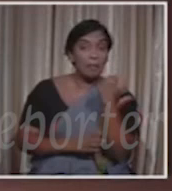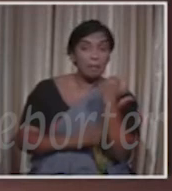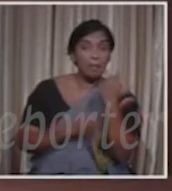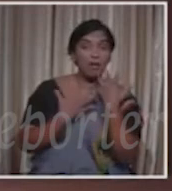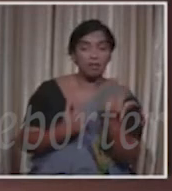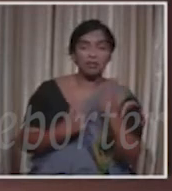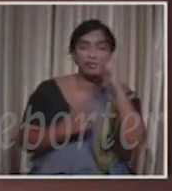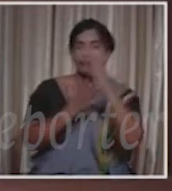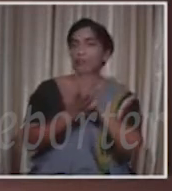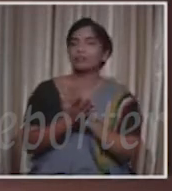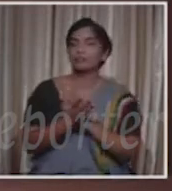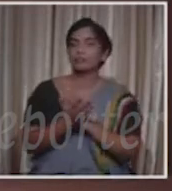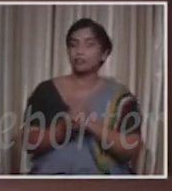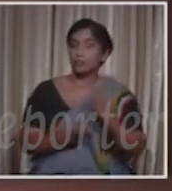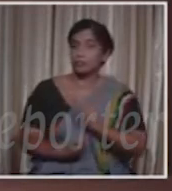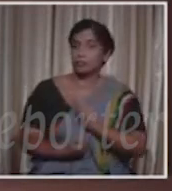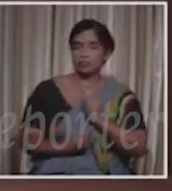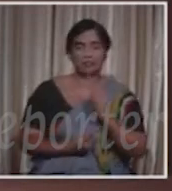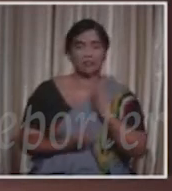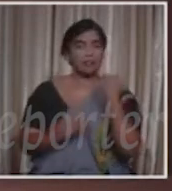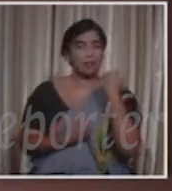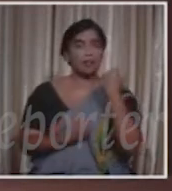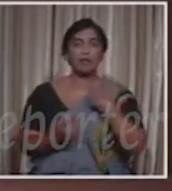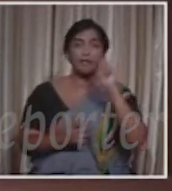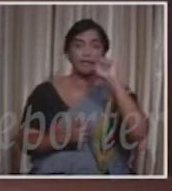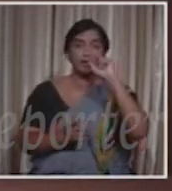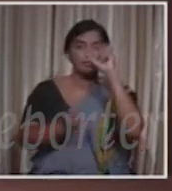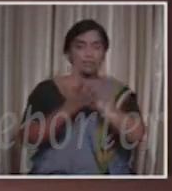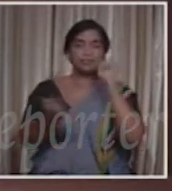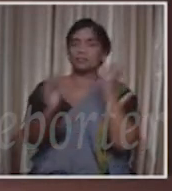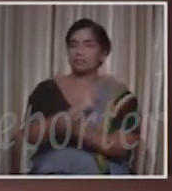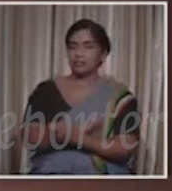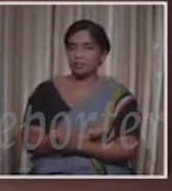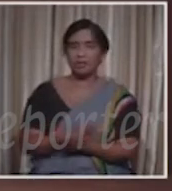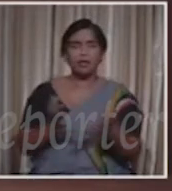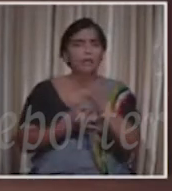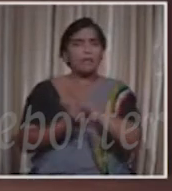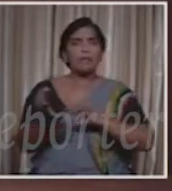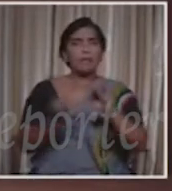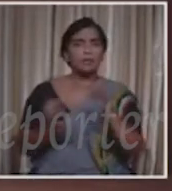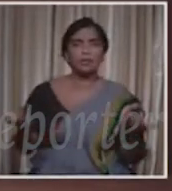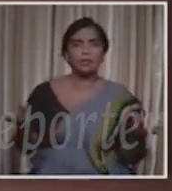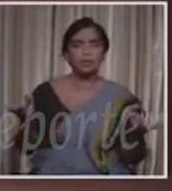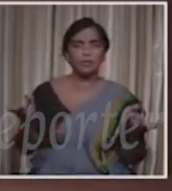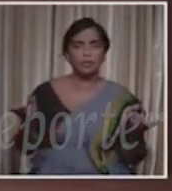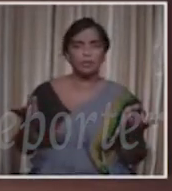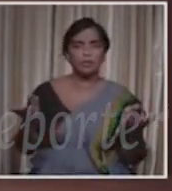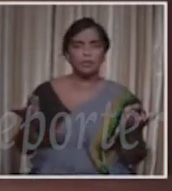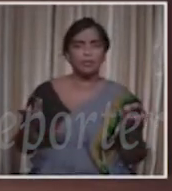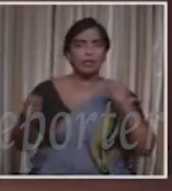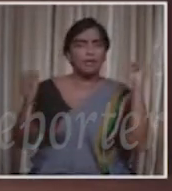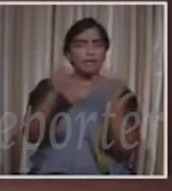විතරයි විවස්ථාව ඒකාධිපති විවස්ථාවක් වෙනුවෙන් 20 වෙනි සංශෝධන ගෙනාපු අය කවුද ප්‍රජාතන්ත්‍රවාදී කවුද